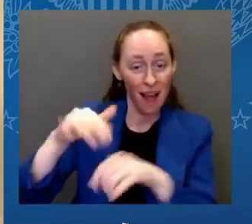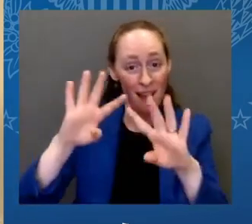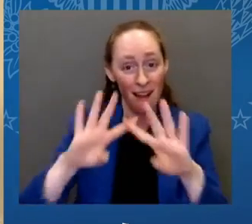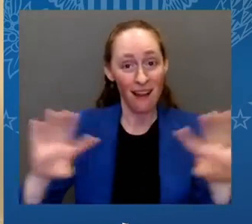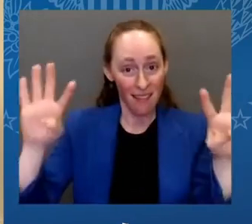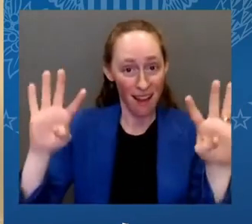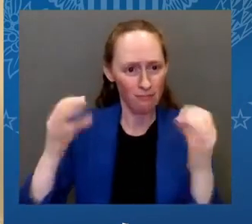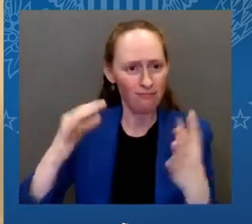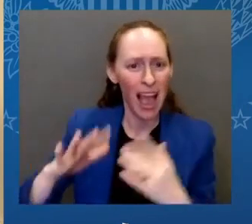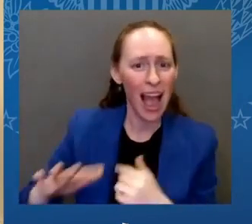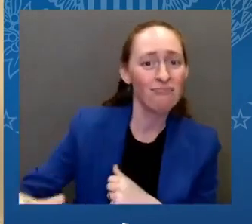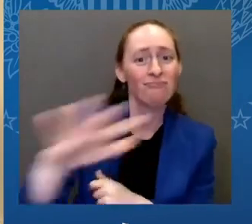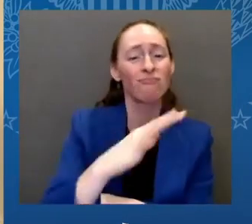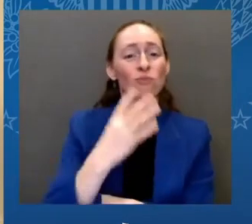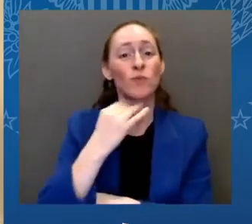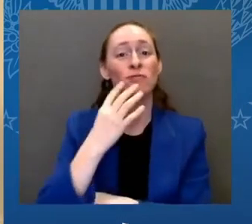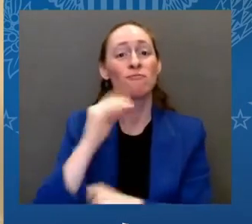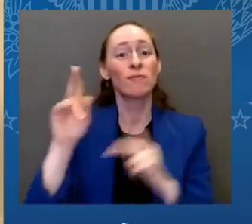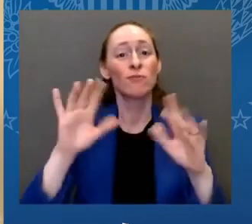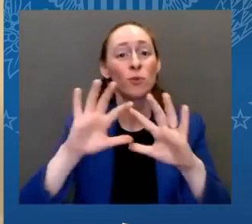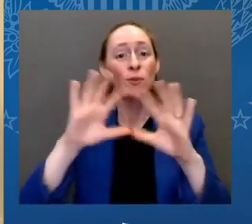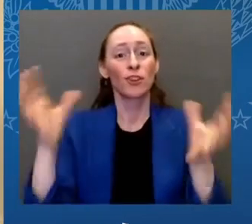віруючі юдейської релігії